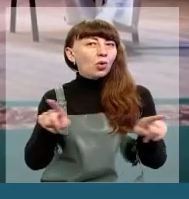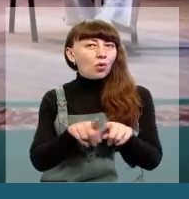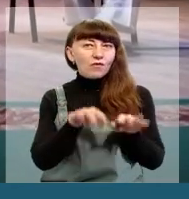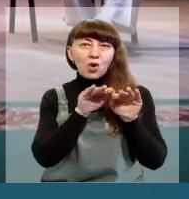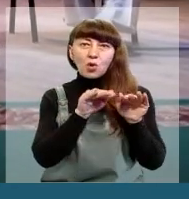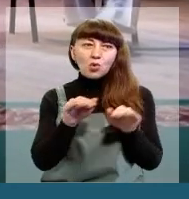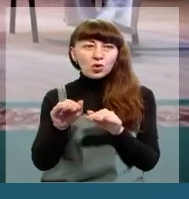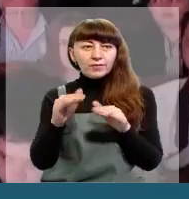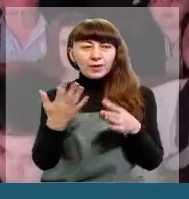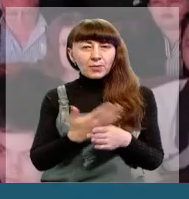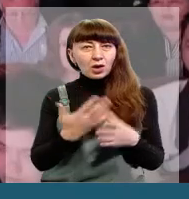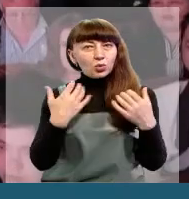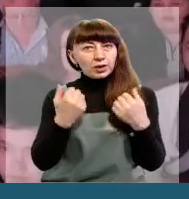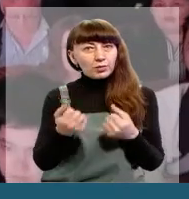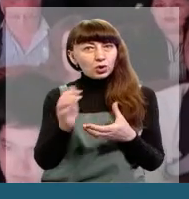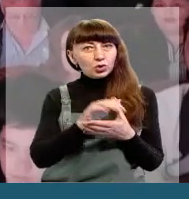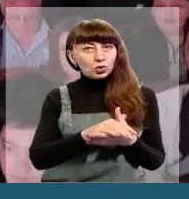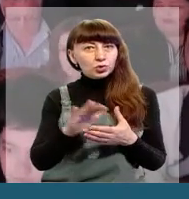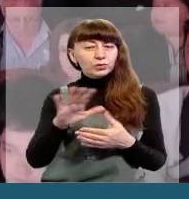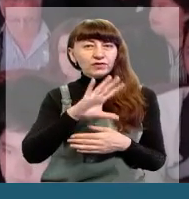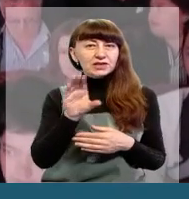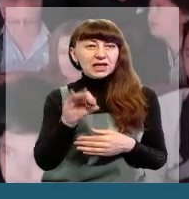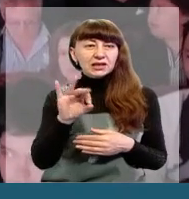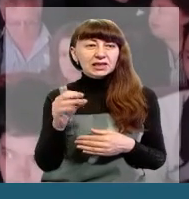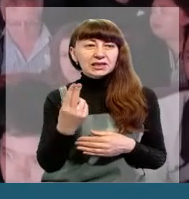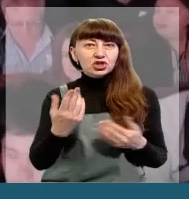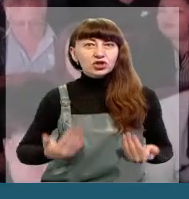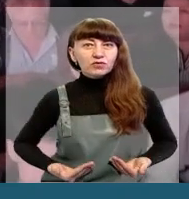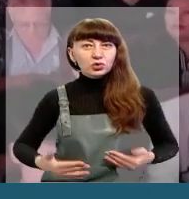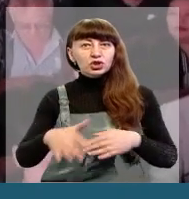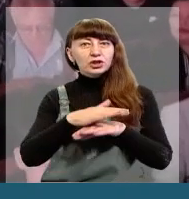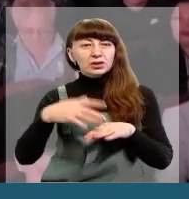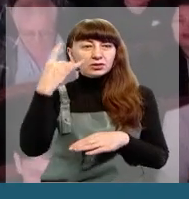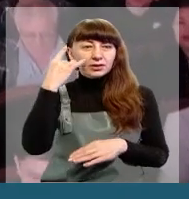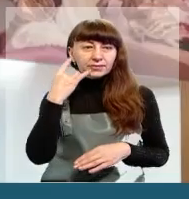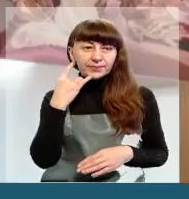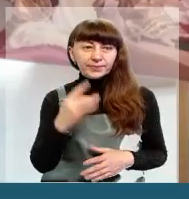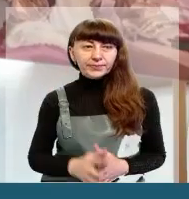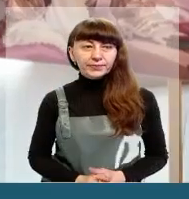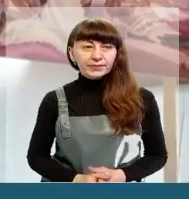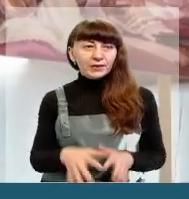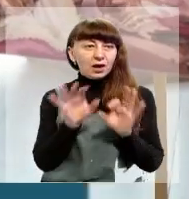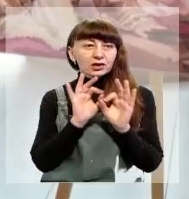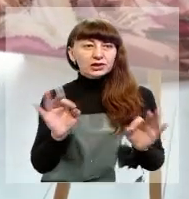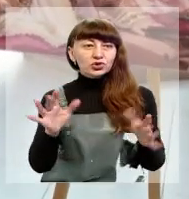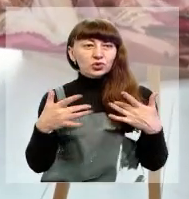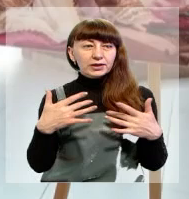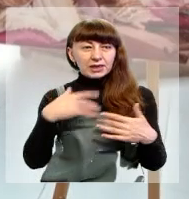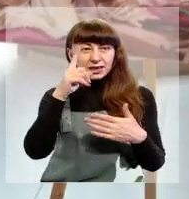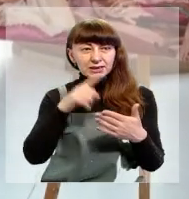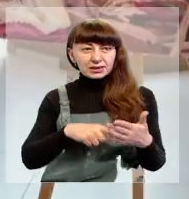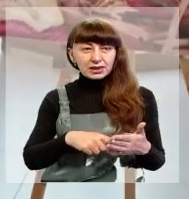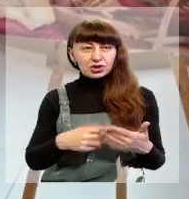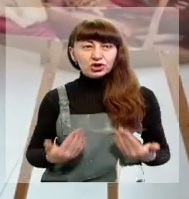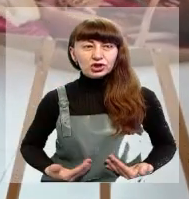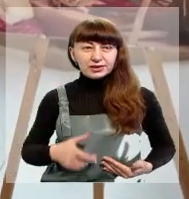уровня способствует укреплению дружбы и единства всех национальностей нашей республики. Прекрасный концерт.